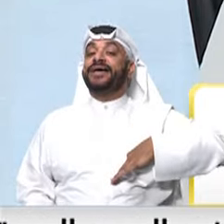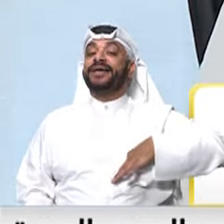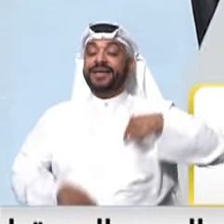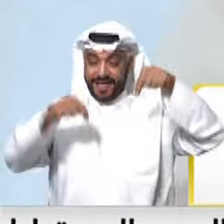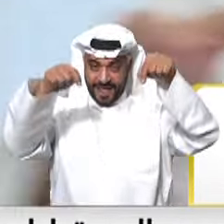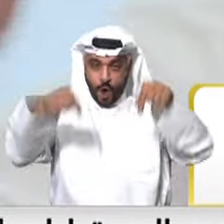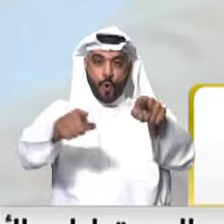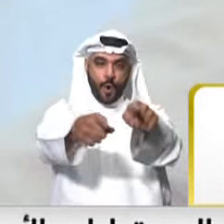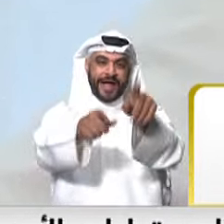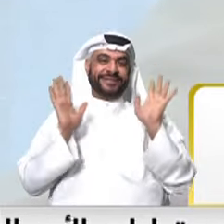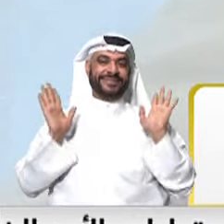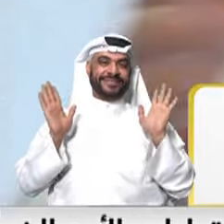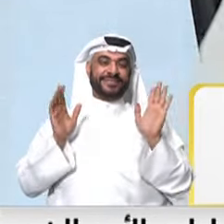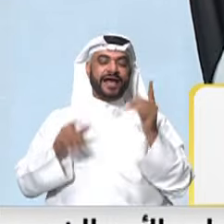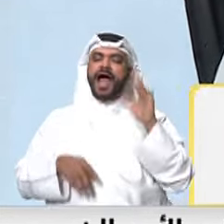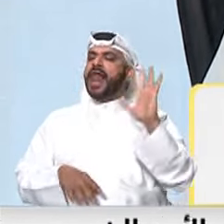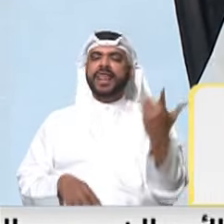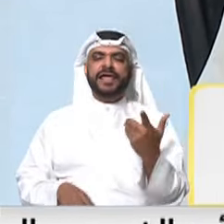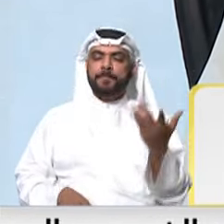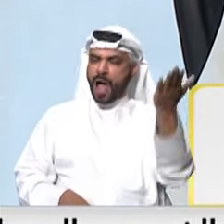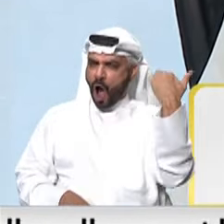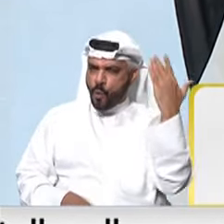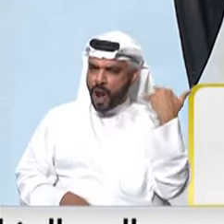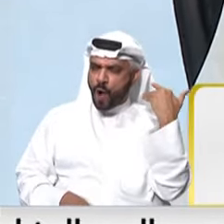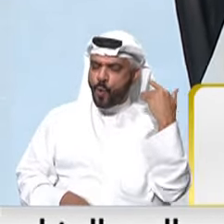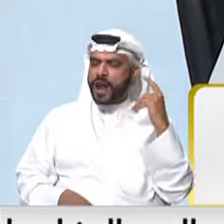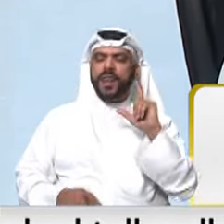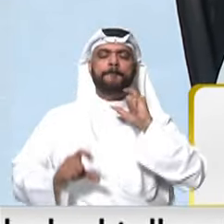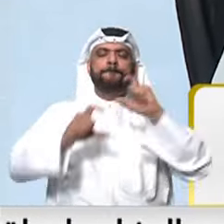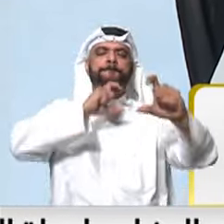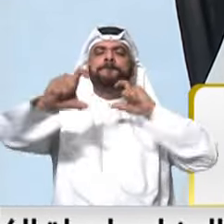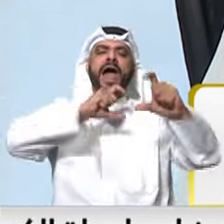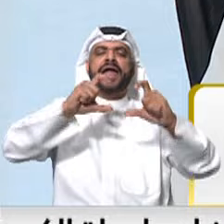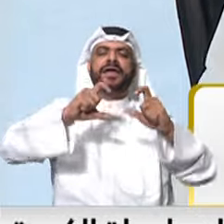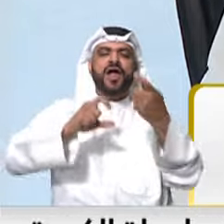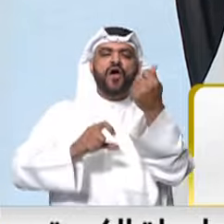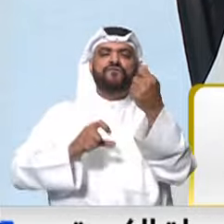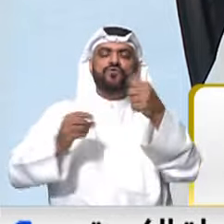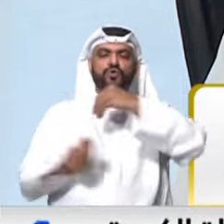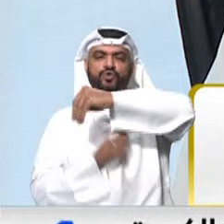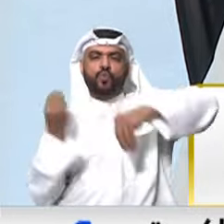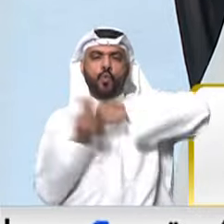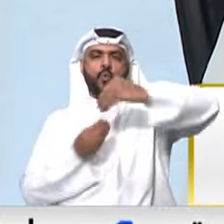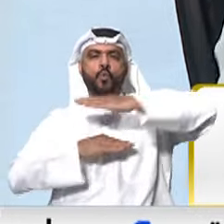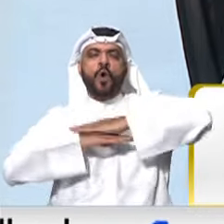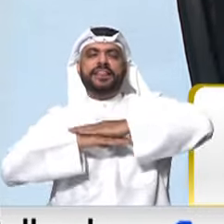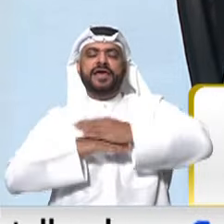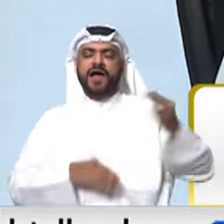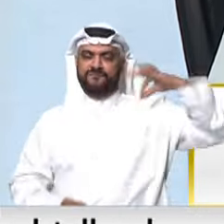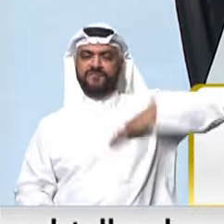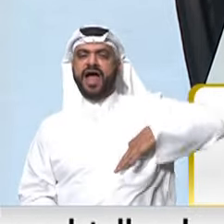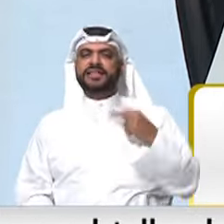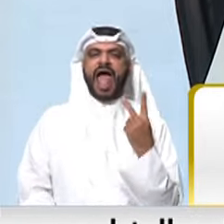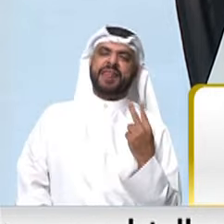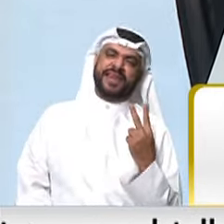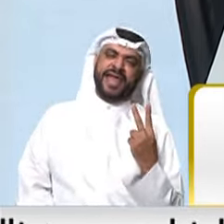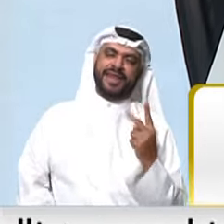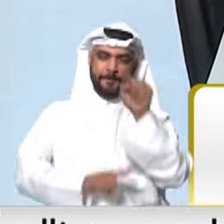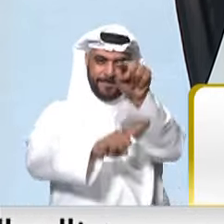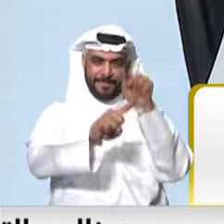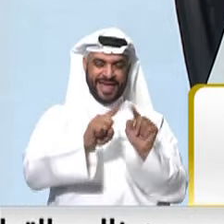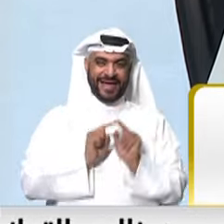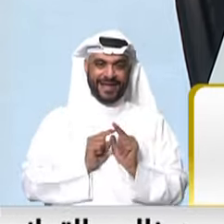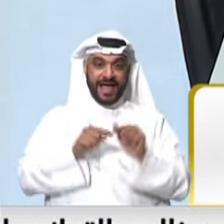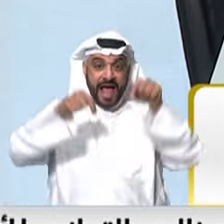ارتفاعات تقريبا من 2022 الى يعني فترات غريبه ارتفاعات متتاليه هي مربوطه